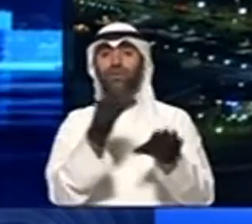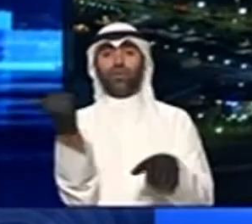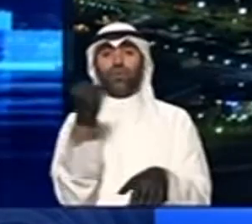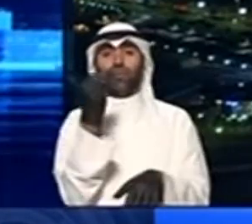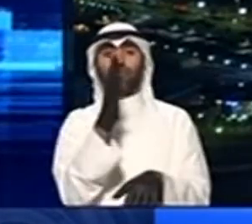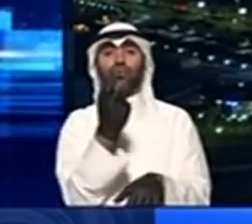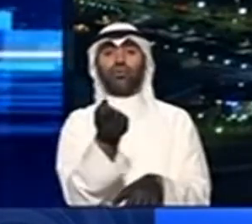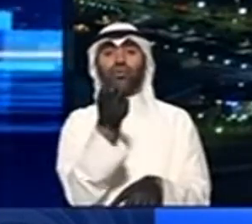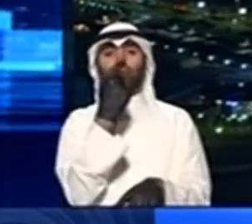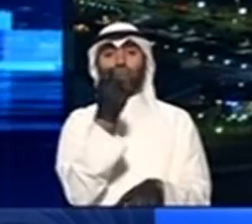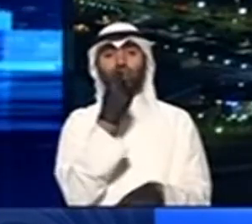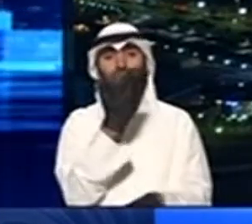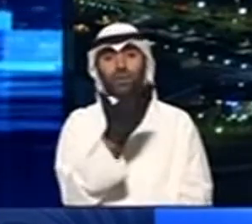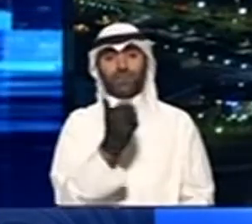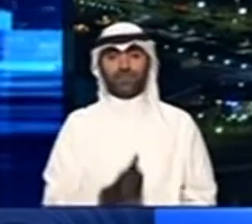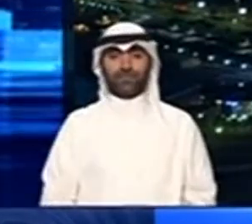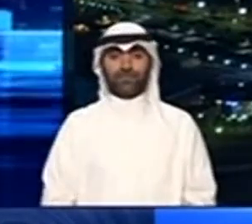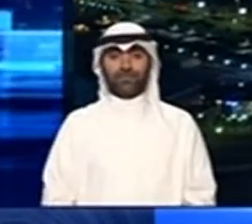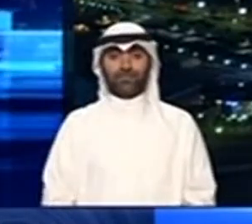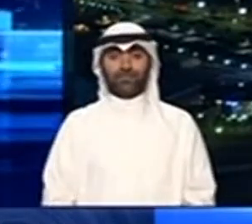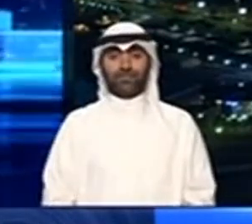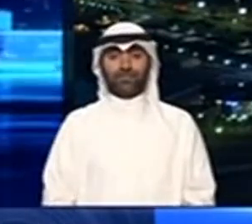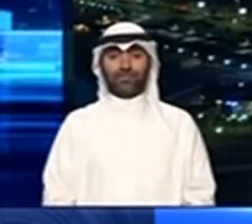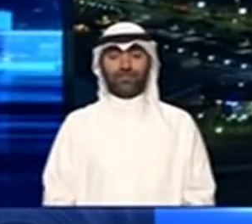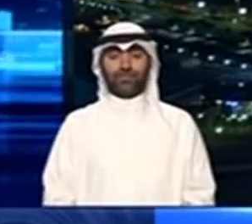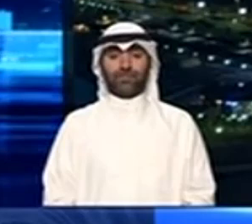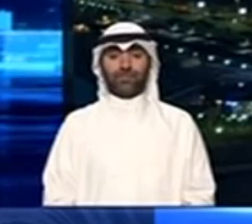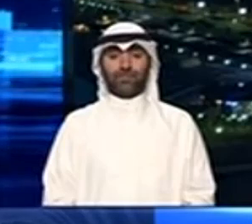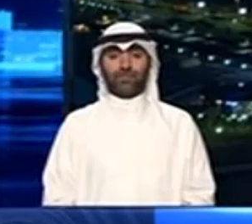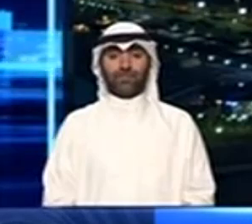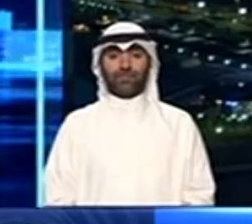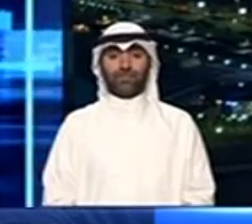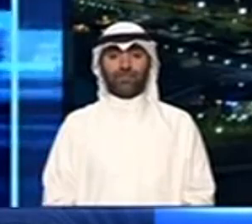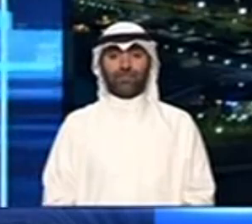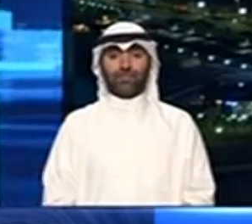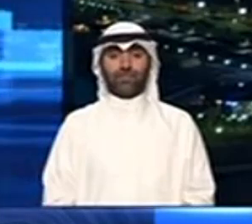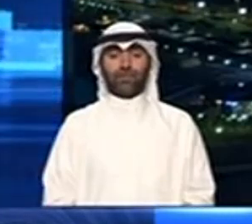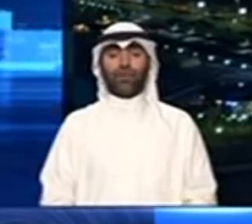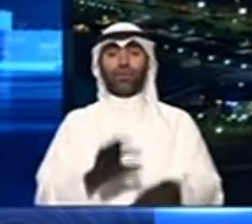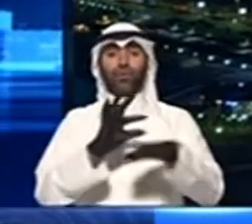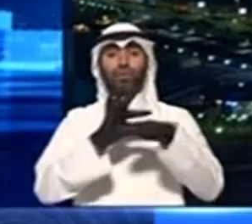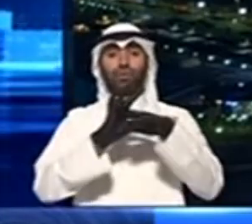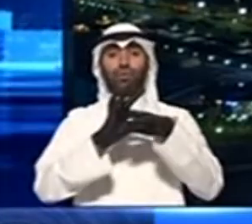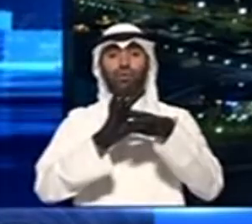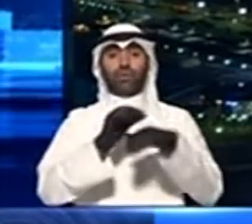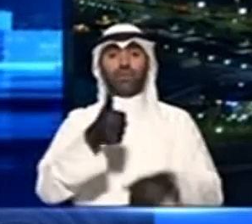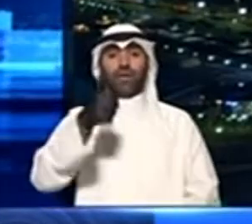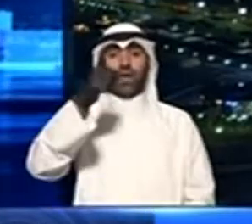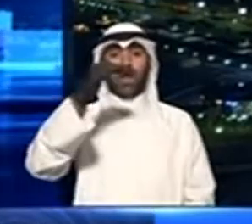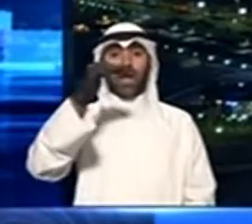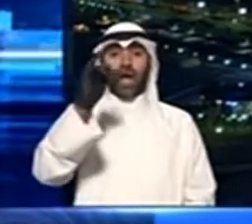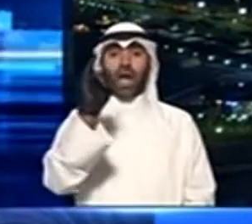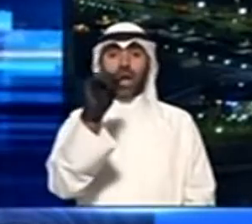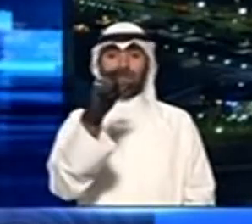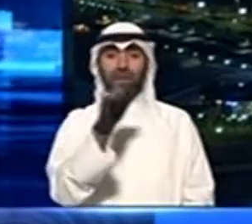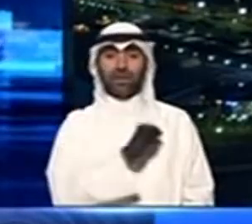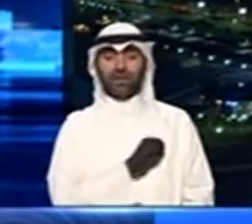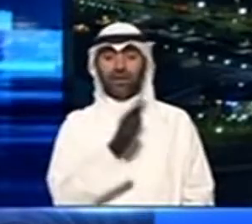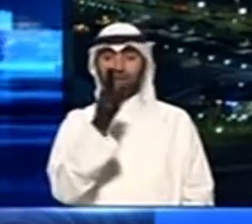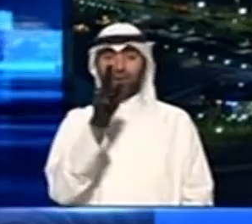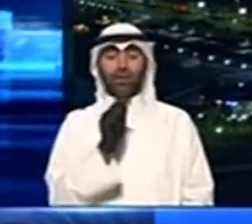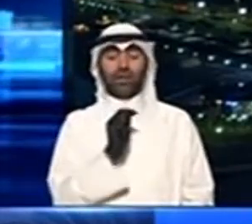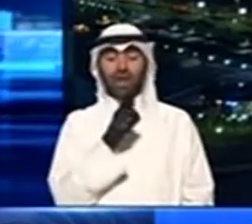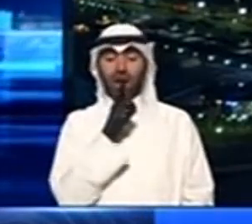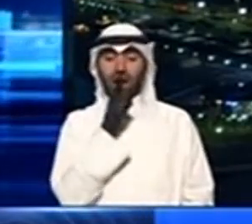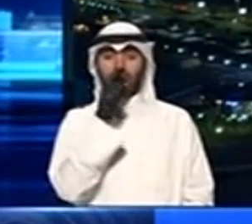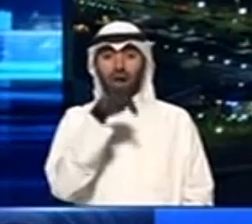هذه دكتور مرة. دكتور أحمد تدريجيا إلى كل المناطق. دكتور أحمد بما أنك أنت تكلمت عن العودة